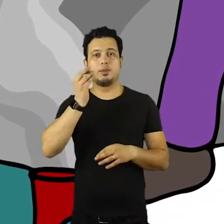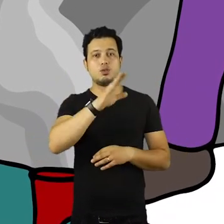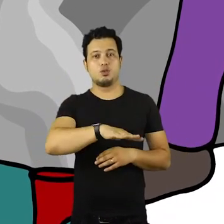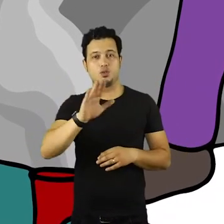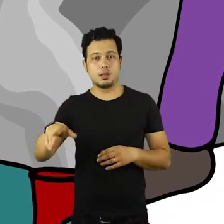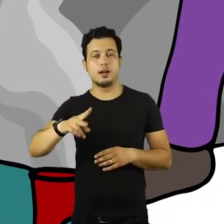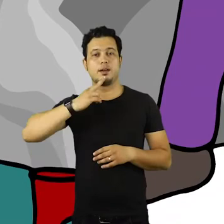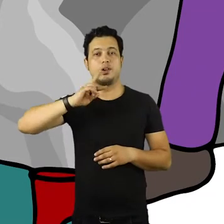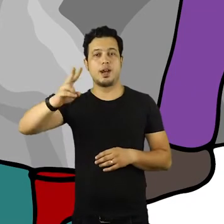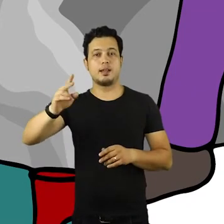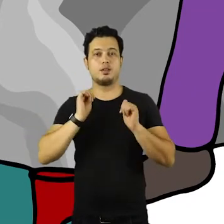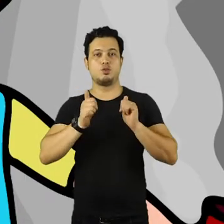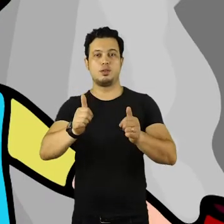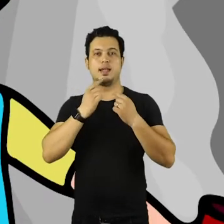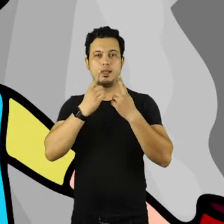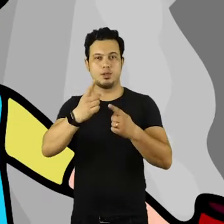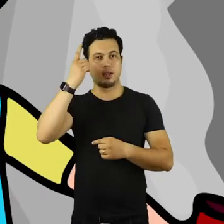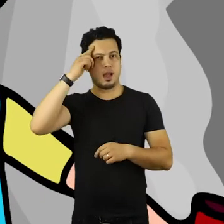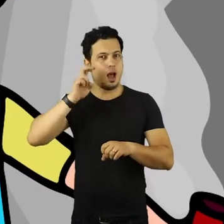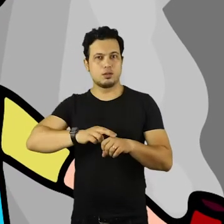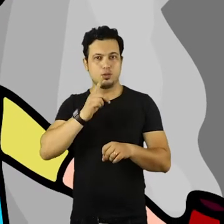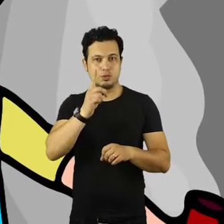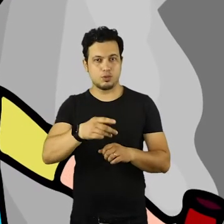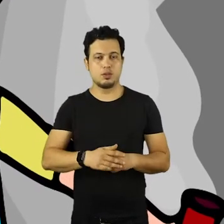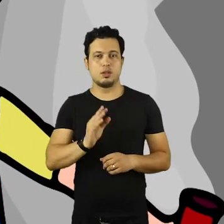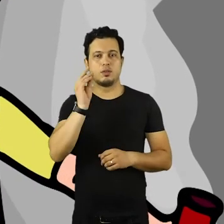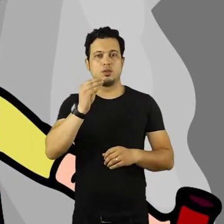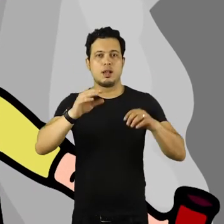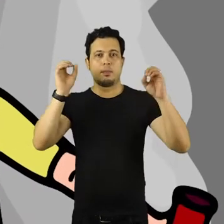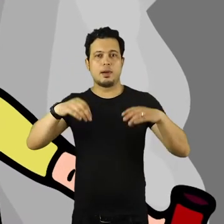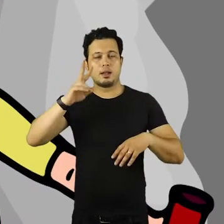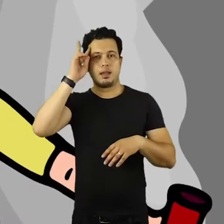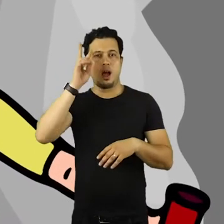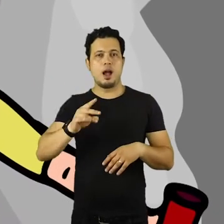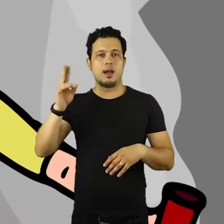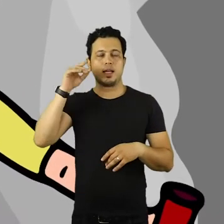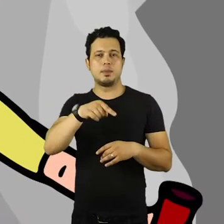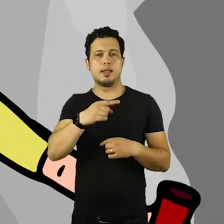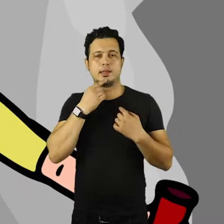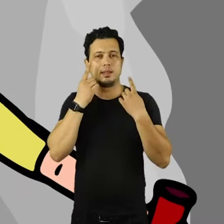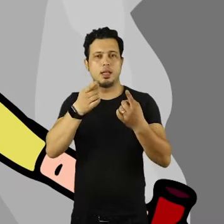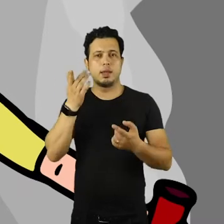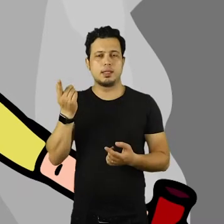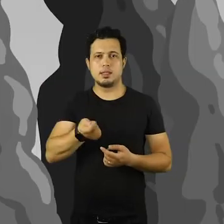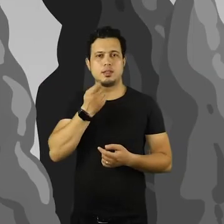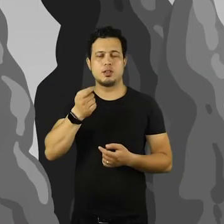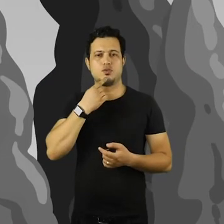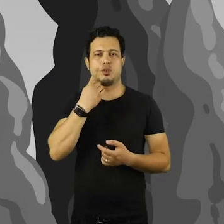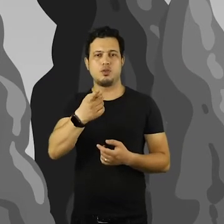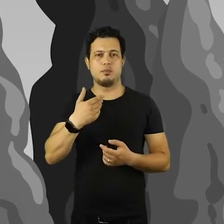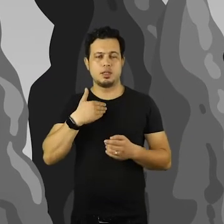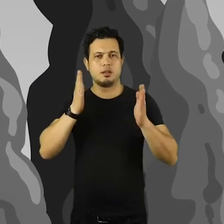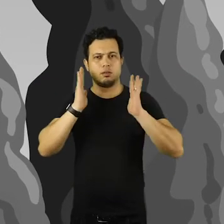Başlamalı çocukların renkli günleri. Çocuklar bıraktı hayal etmeyi derken ne demek istiyor acaba?